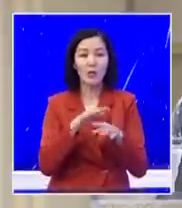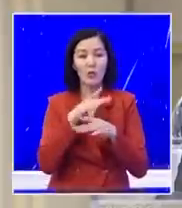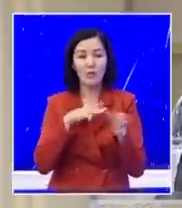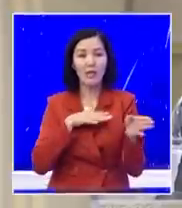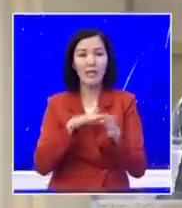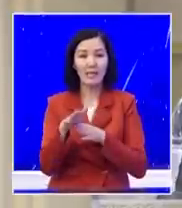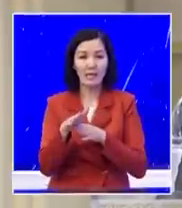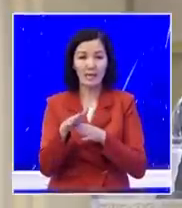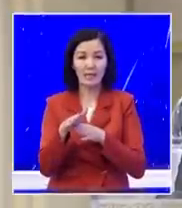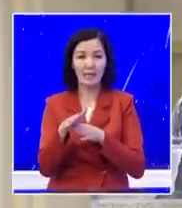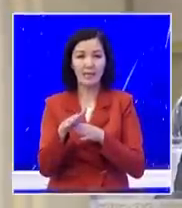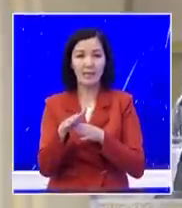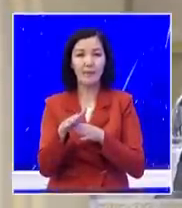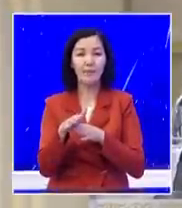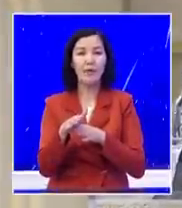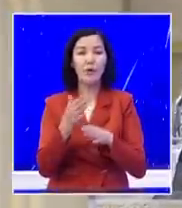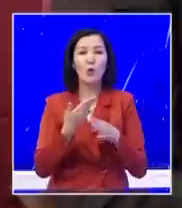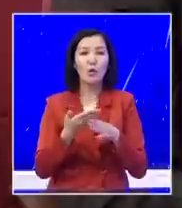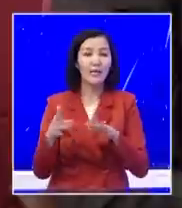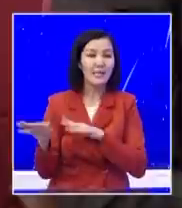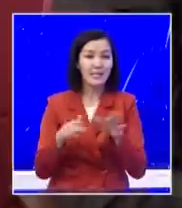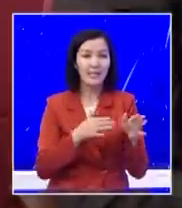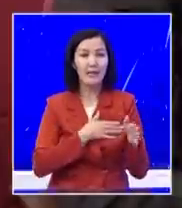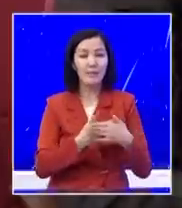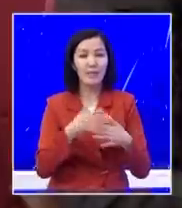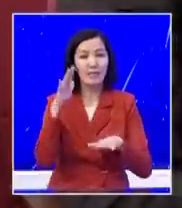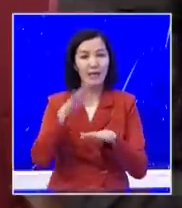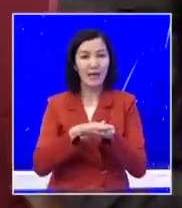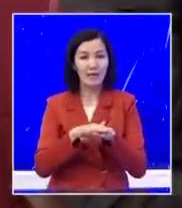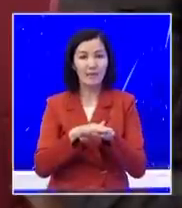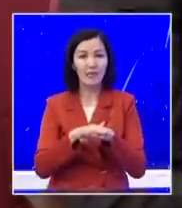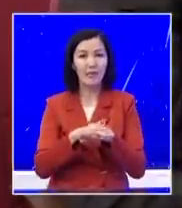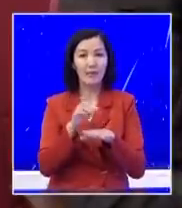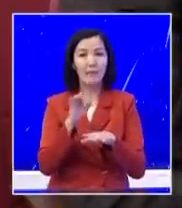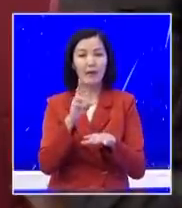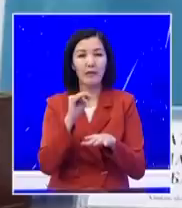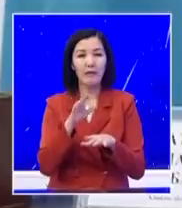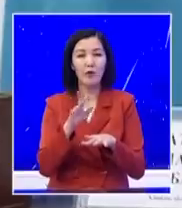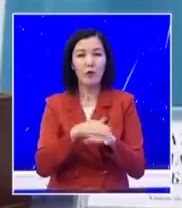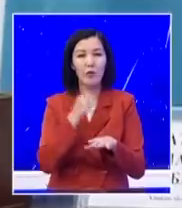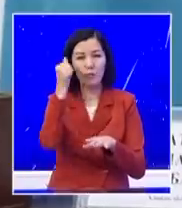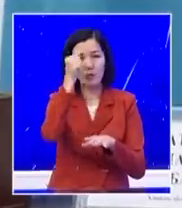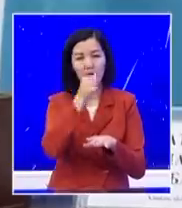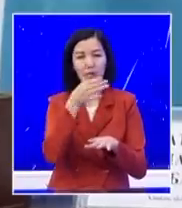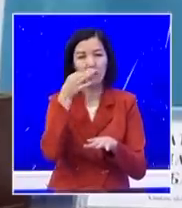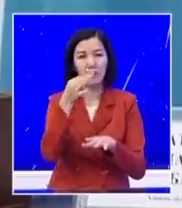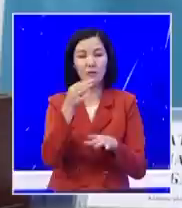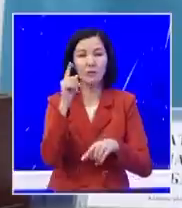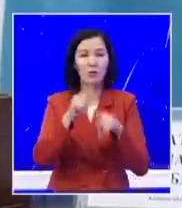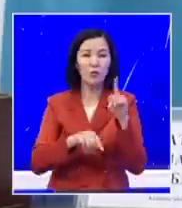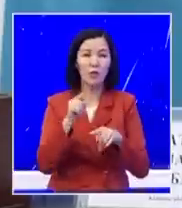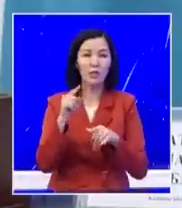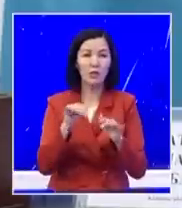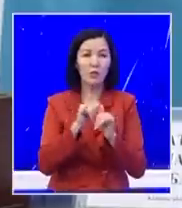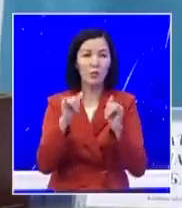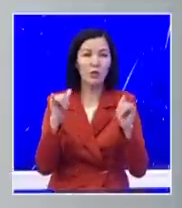өзіндік із игілікті іс қалдырды. Іскер белсенді әкімдердің бірі дейді Амандық Баталов. Көп жылғы тәжірибесі туған